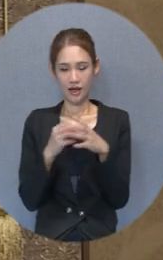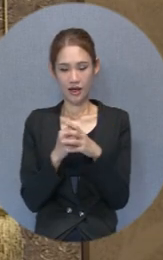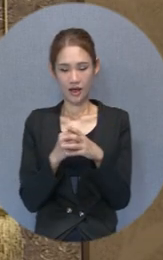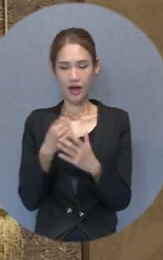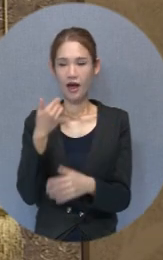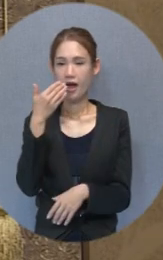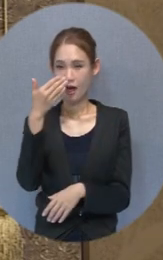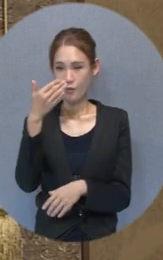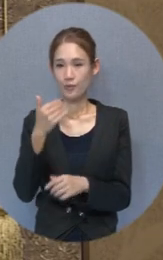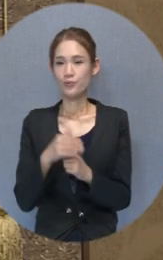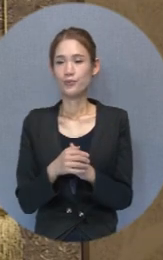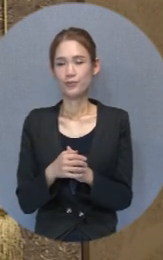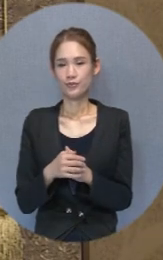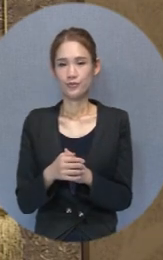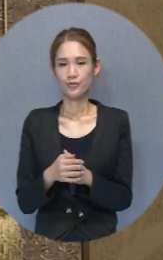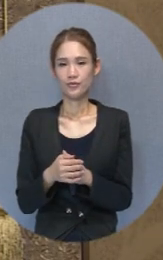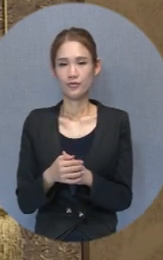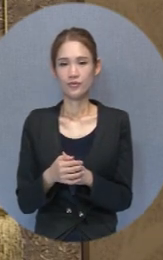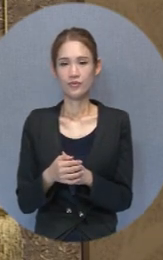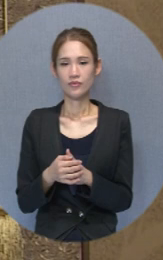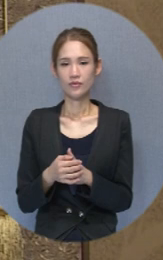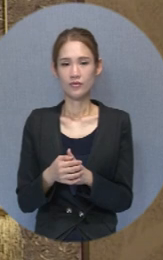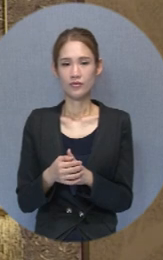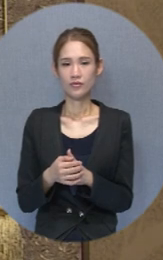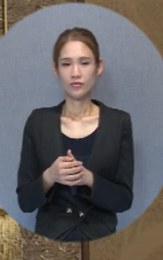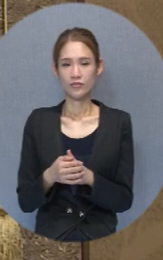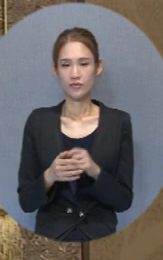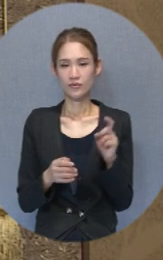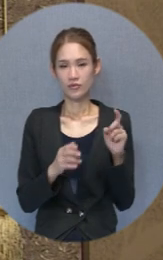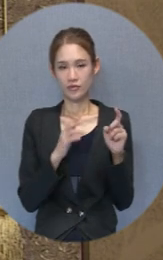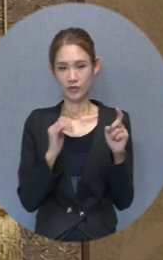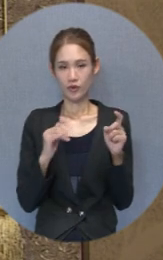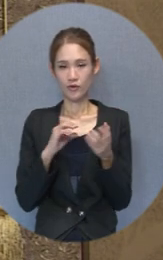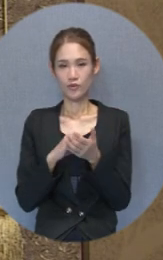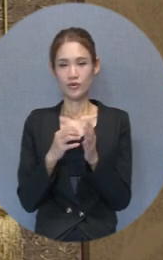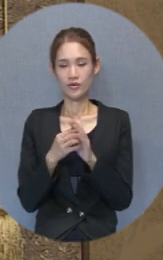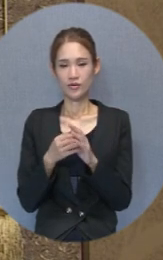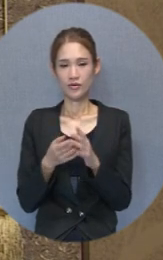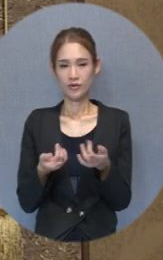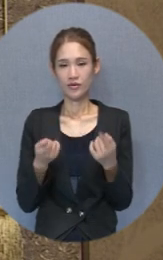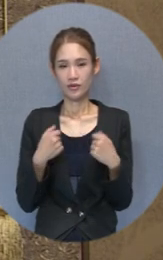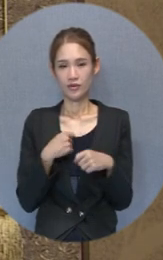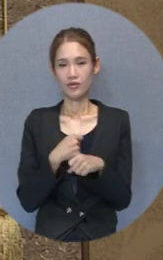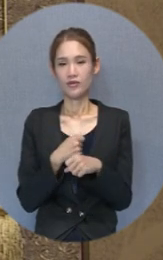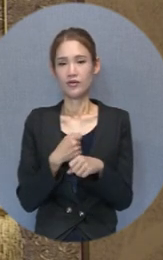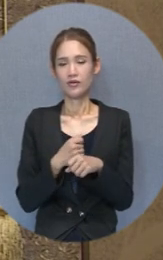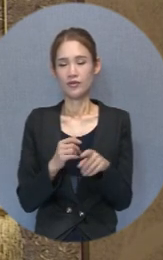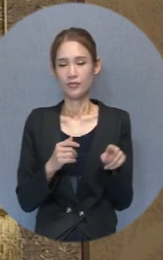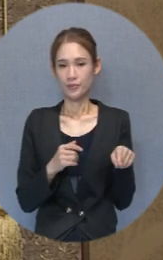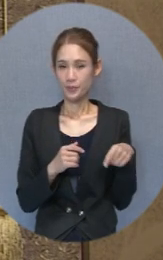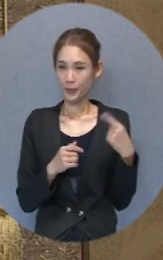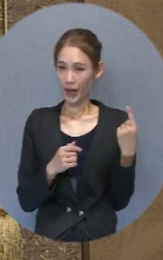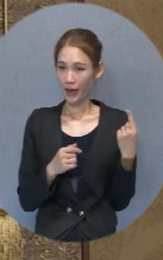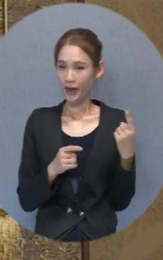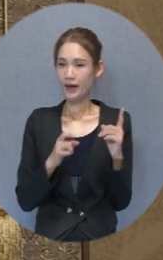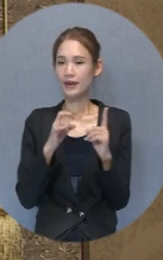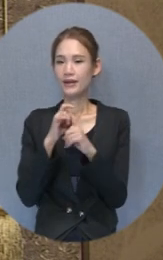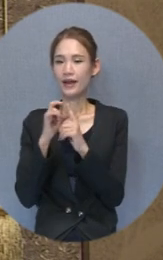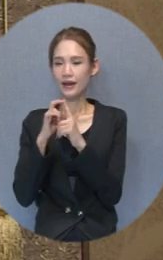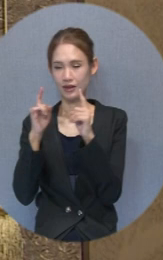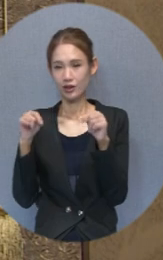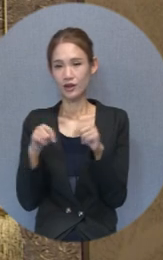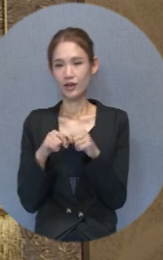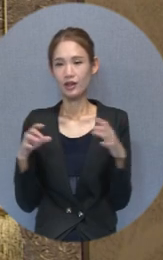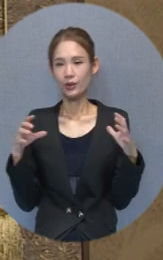카드는 9개예요. 근데 10명 정도가 참여를 하셔야 네. 100개의 단어 카드가